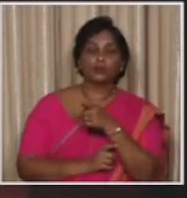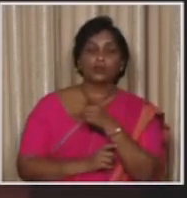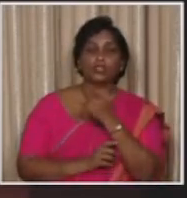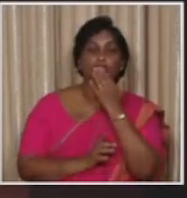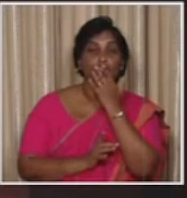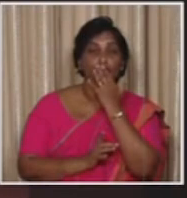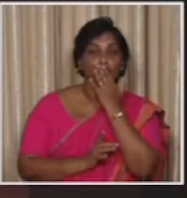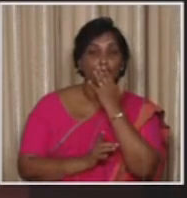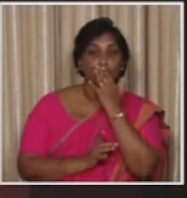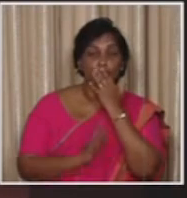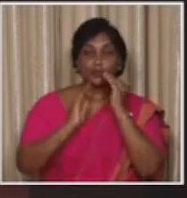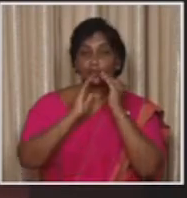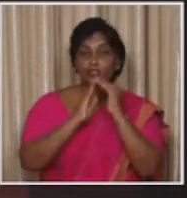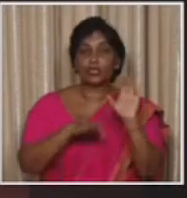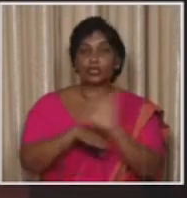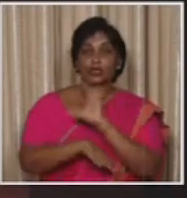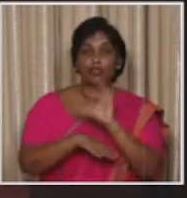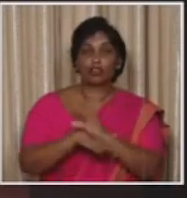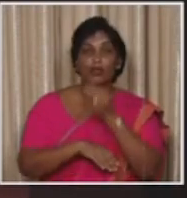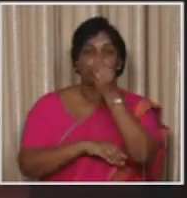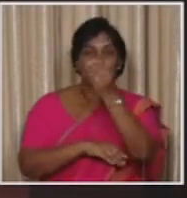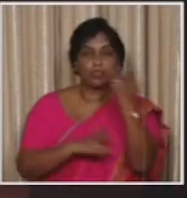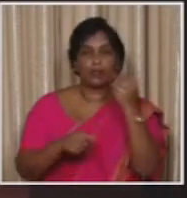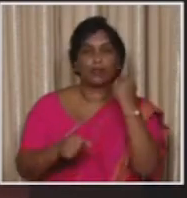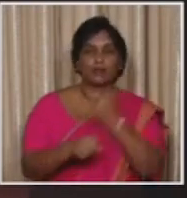පාසලකට කොම්පියුටරයක් දී ගන්න බැරි ආණ්ඩුවක්,